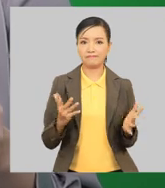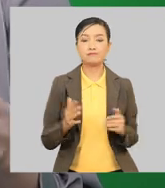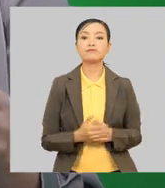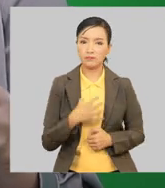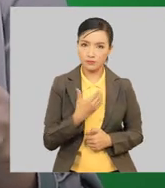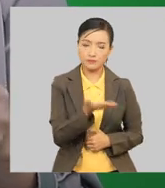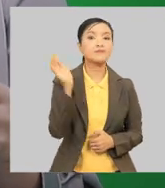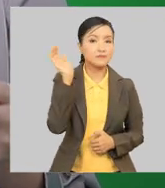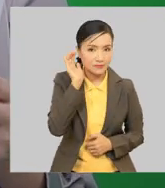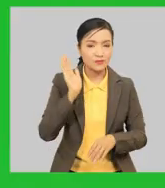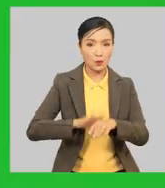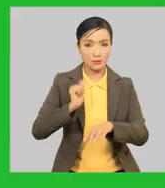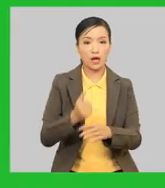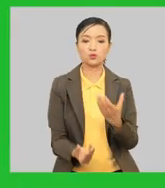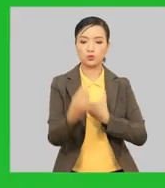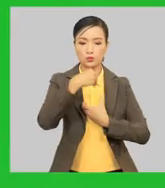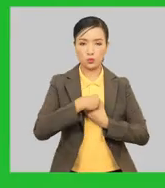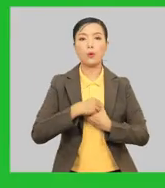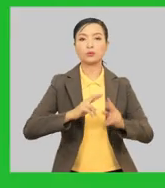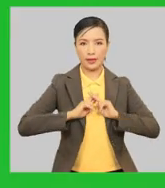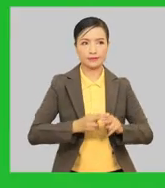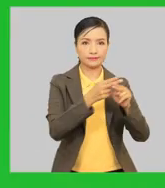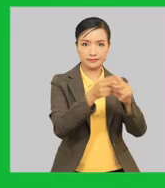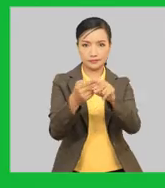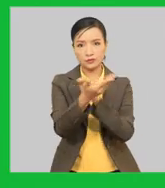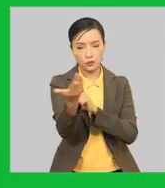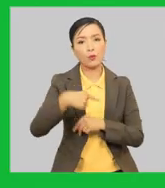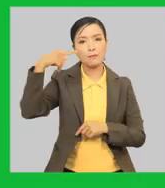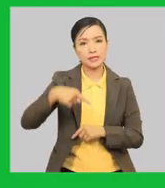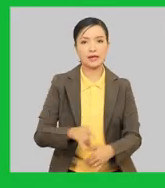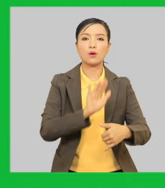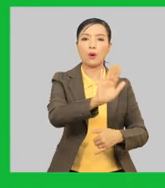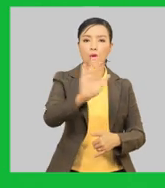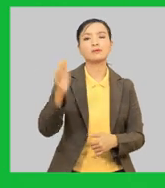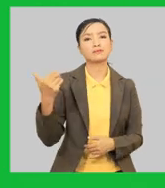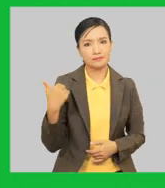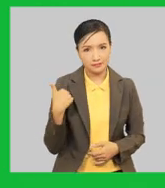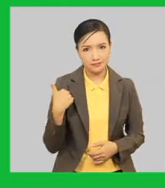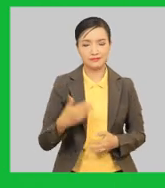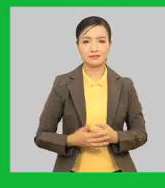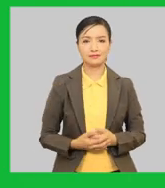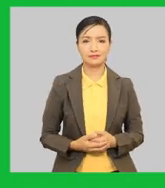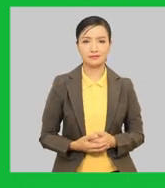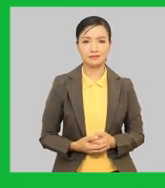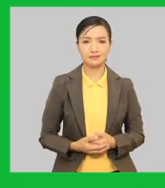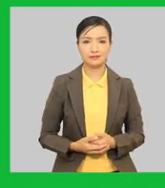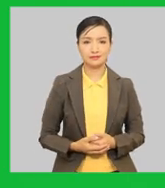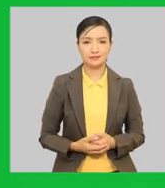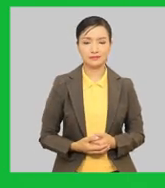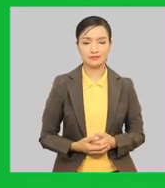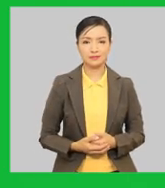งที่จุดนี้ค่ะก็อยากจะให้เชื่อในความสามารถที่อยู่ในตัวเราทุกคนอ่ะย่อมมีความพิเศษในตัวของตัวเองค่ะ